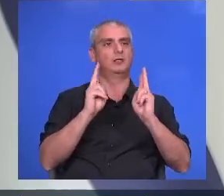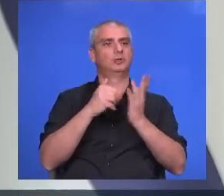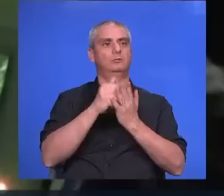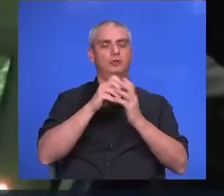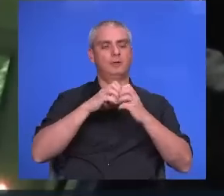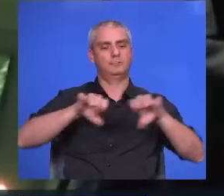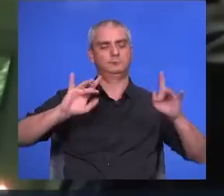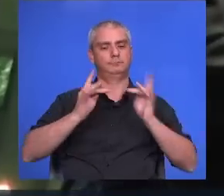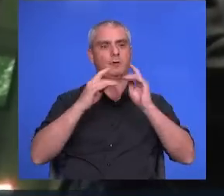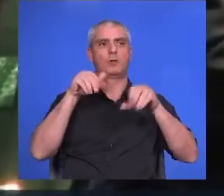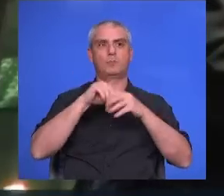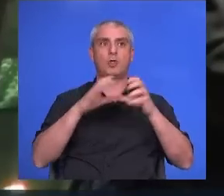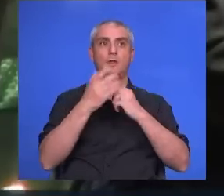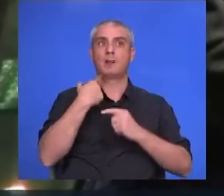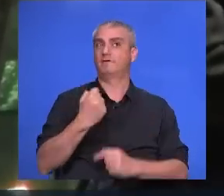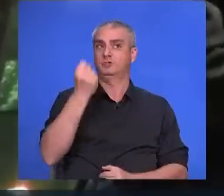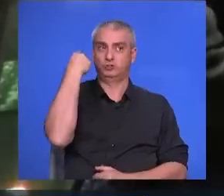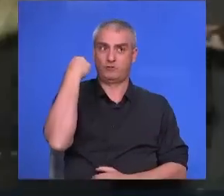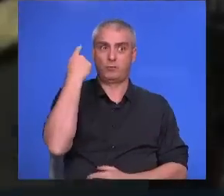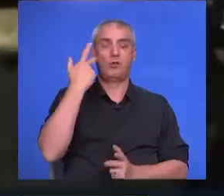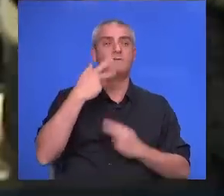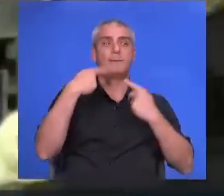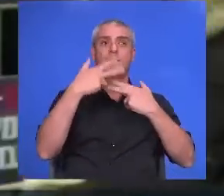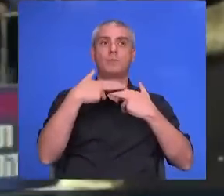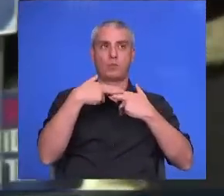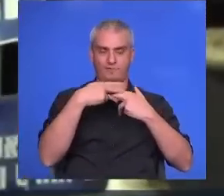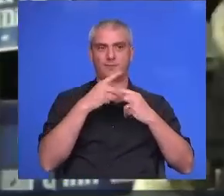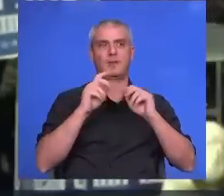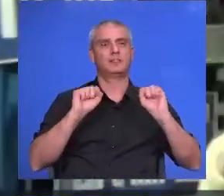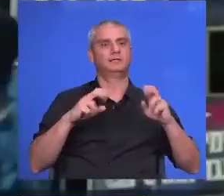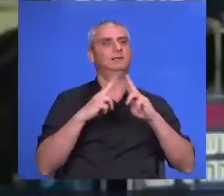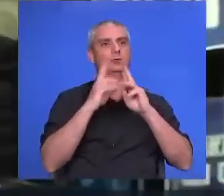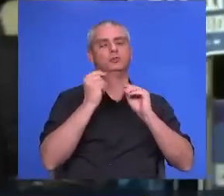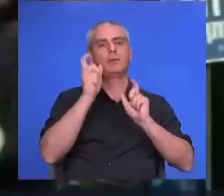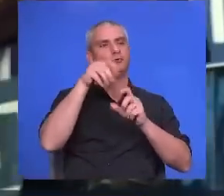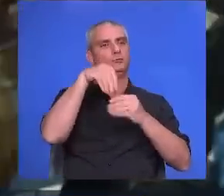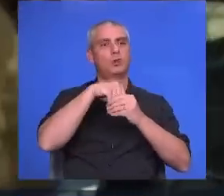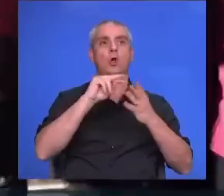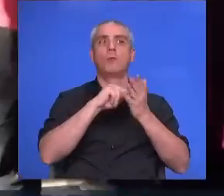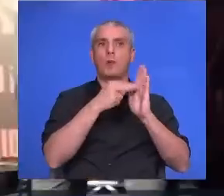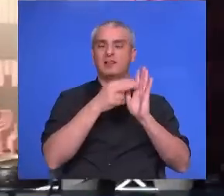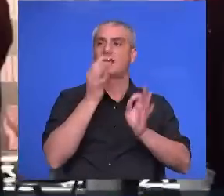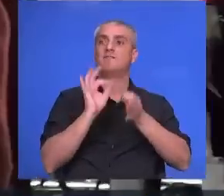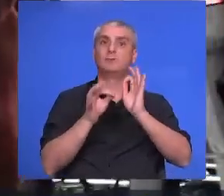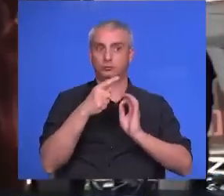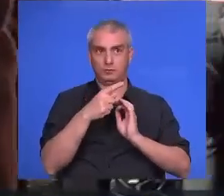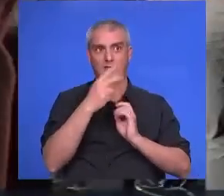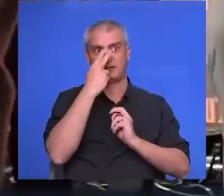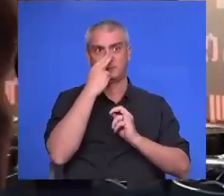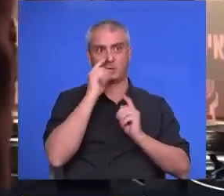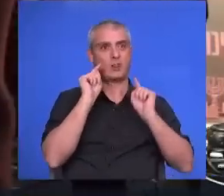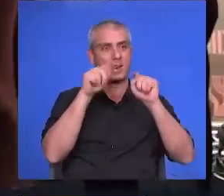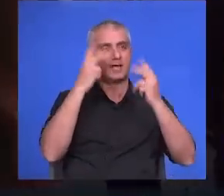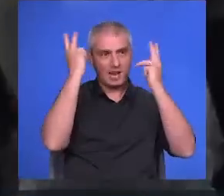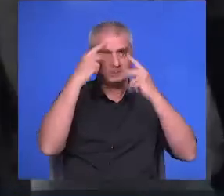הפילוג בעם. בשבוע שעבר ובימים הקרובים ייפגש נשיא המדינה עם גורמים במערכת הפוליטית והמשפטית בניסיון להגיע